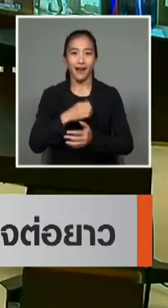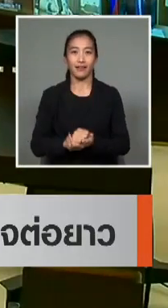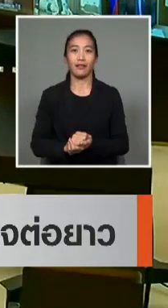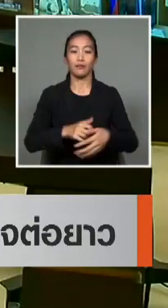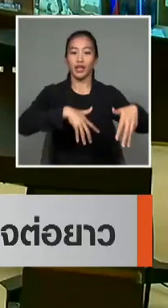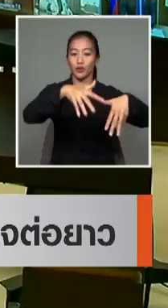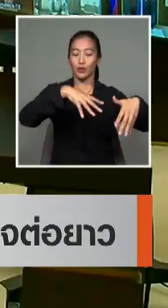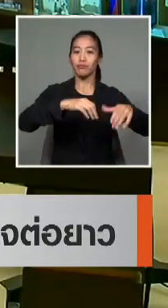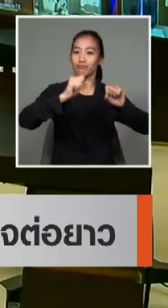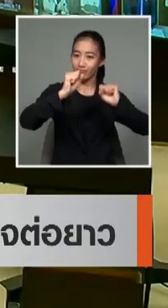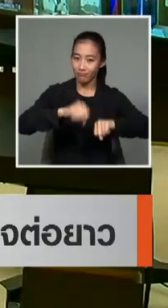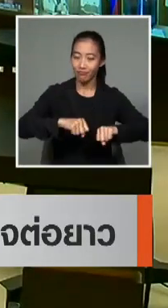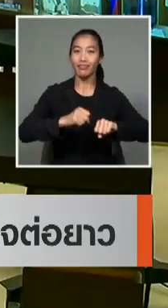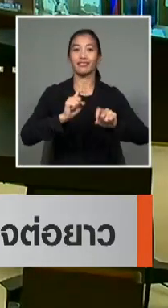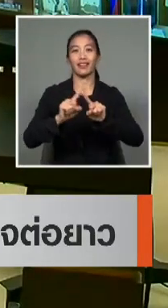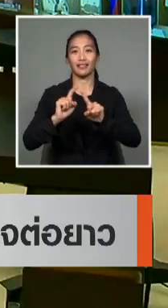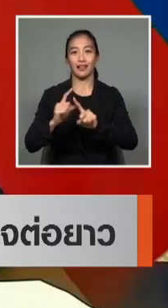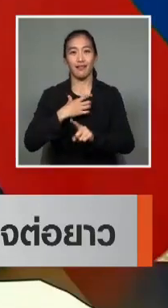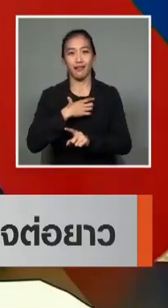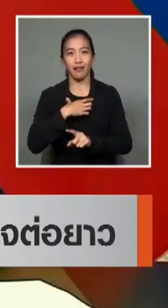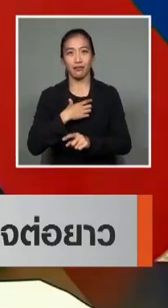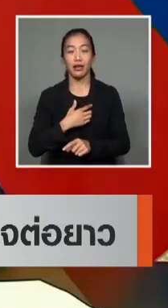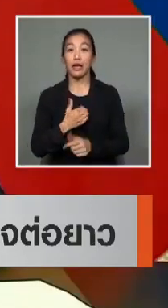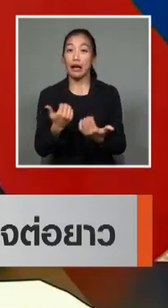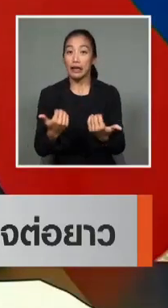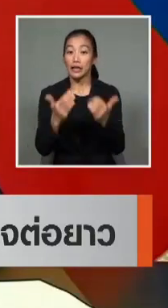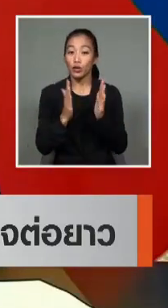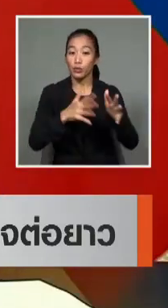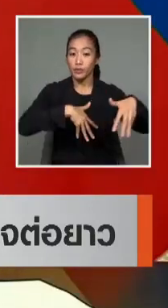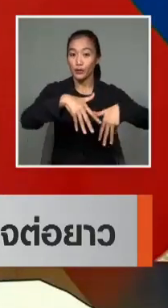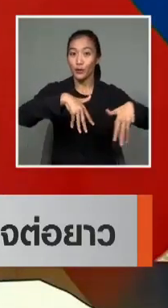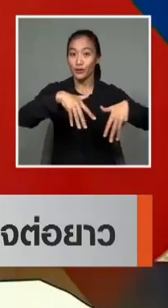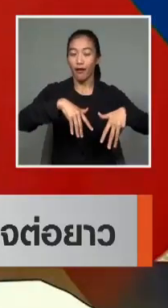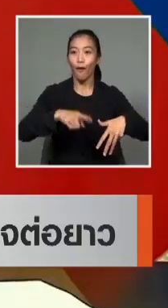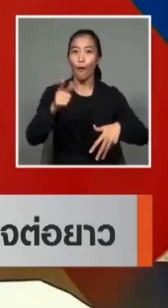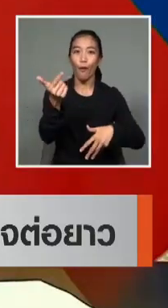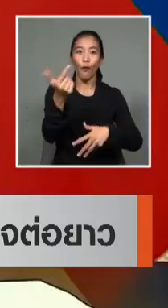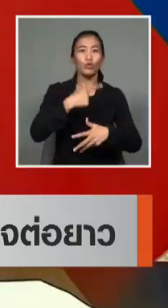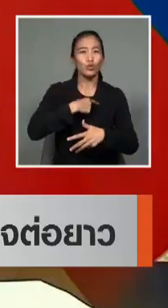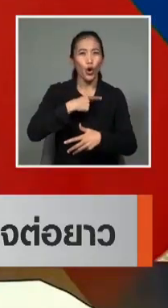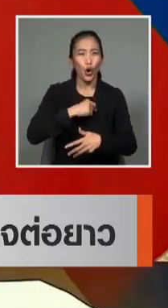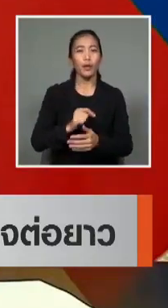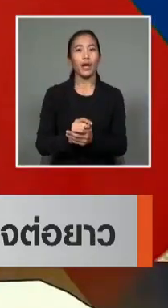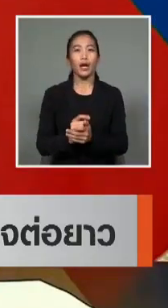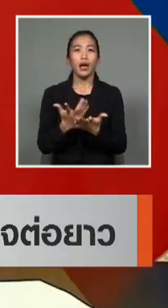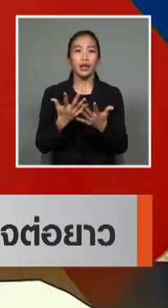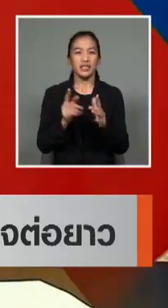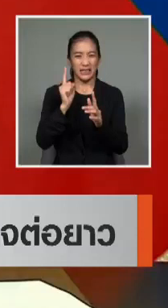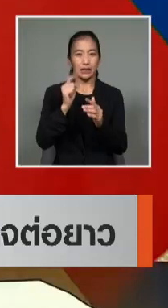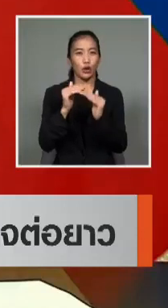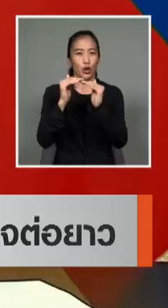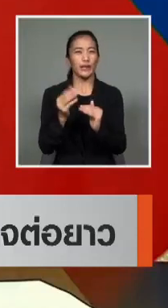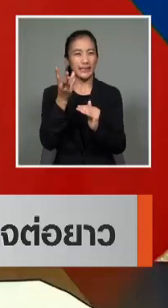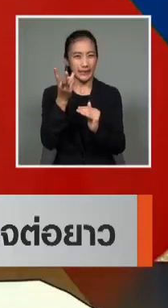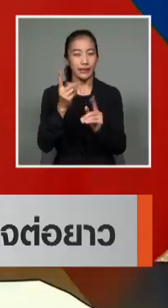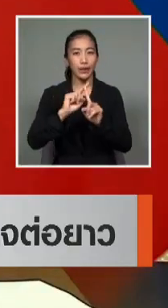ากประชาชนนั่นเองแล้วก็ต้องรีบทำในช่วงที่คะแนนนิยมของเขาตอนนี้นะคะอยู่ในลำดับที่จริงๆแล้วลดลงมาแล้วบางส่วนนะ